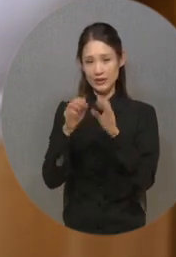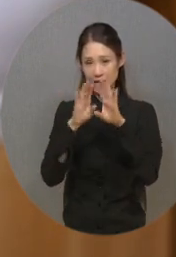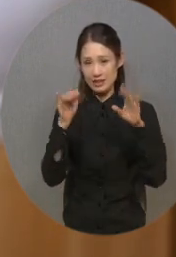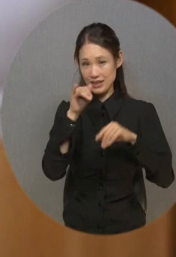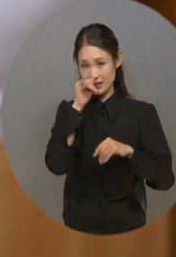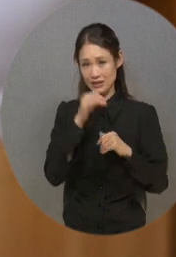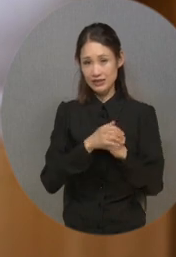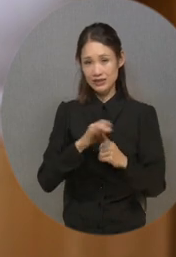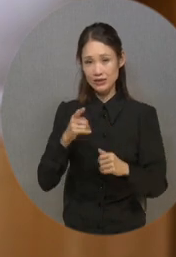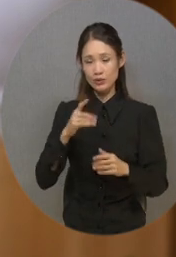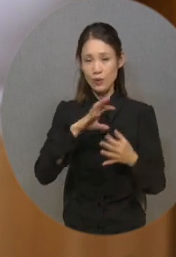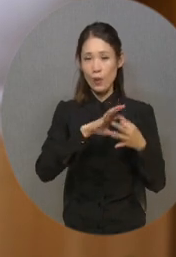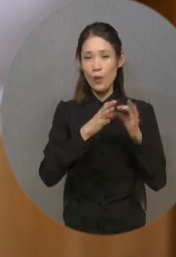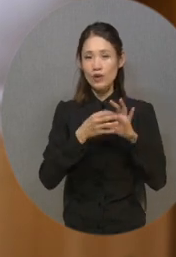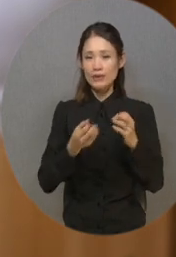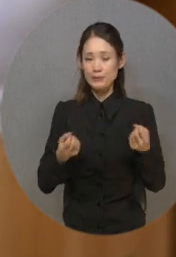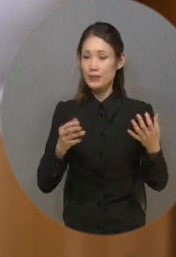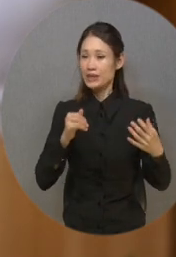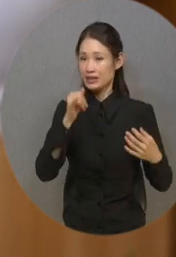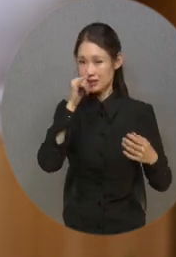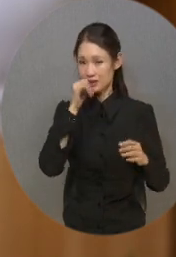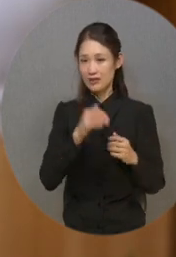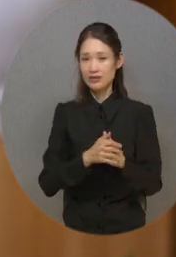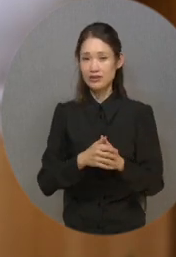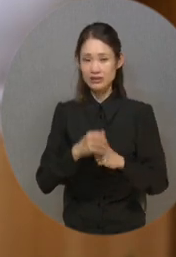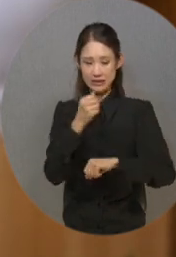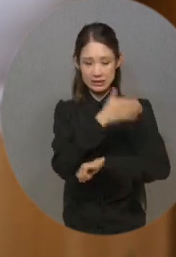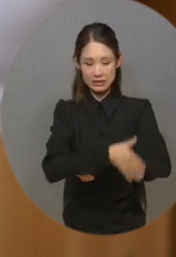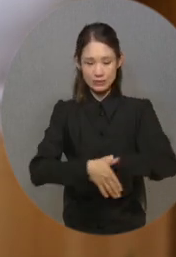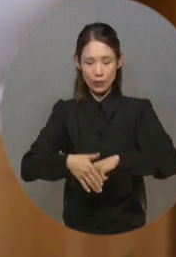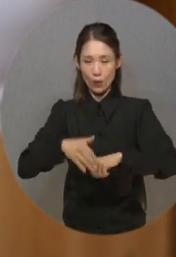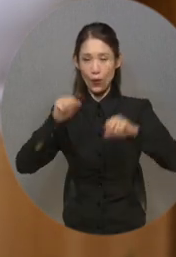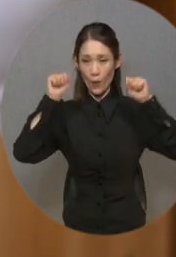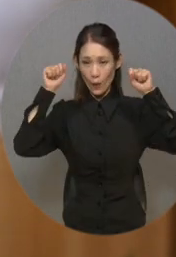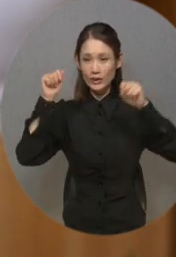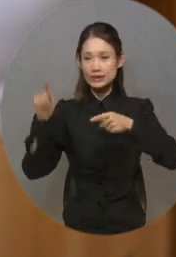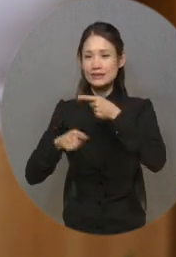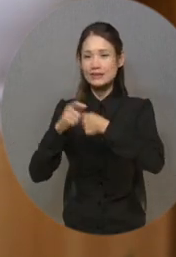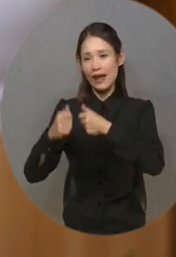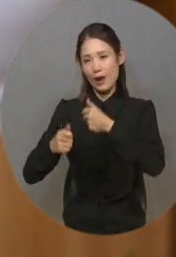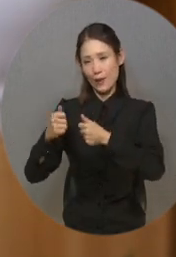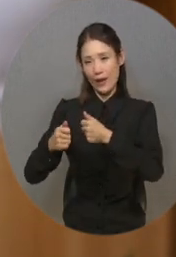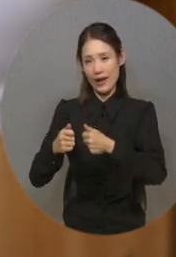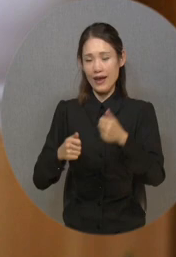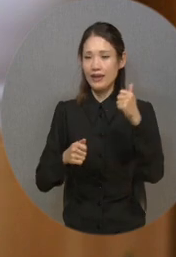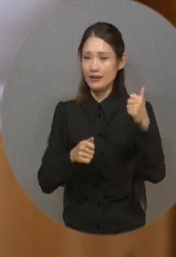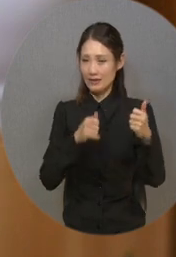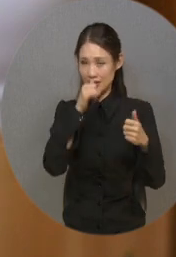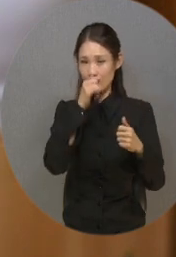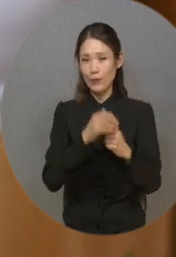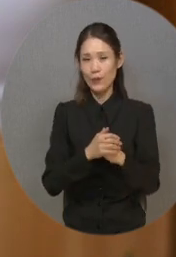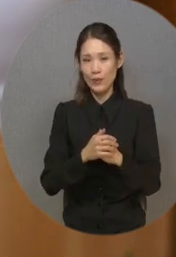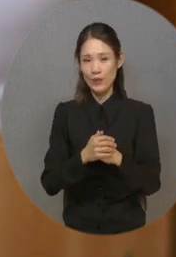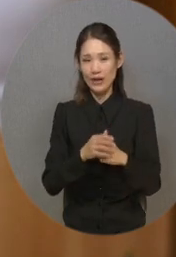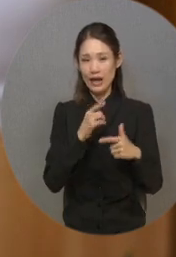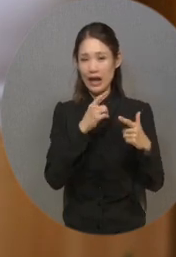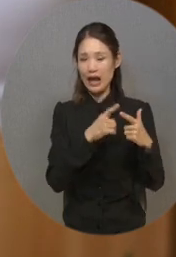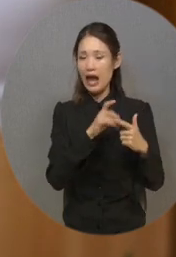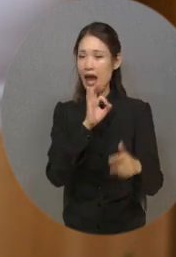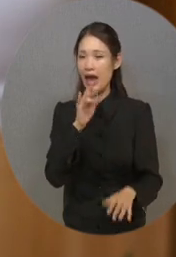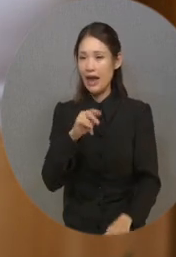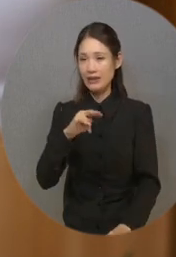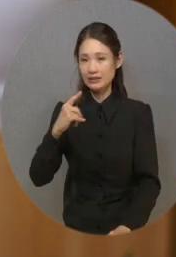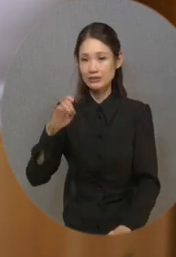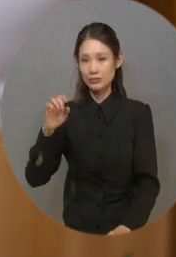그다음에 올림픽 있죠. 두 개. 스포츠 대회는 다 기억합니다. 이 두 개는 우리가 또 개최를 했는데 엑스포는 몰랐던 거예요.